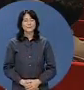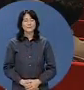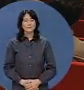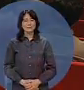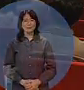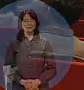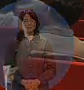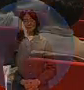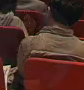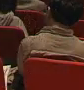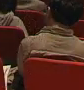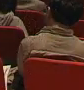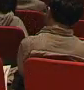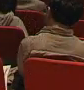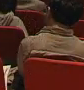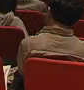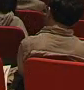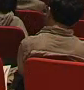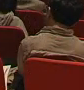来場者に訴えました。